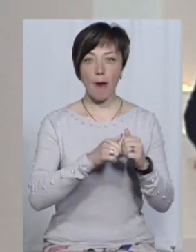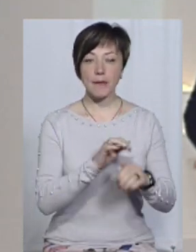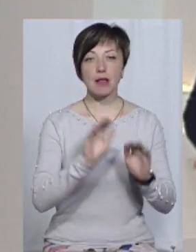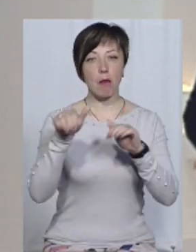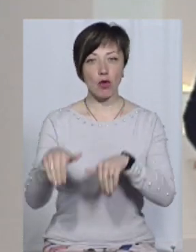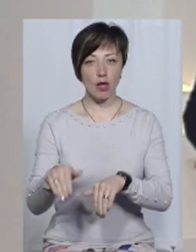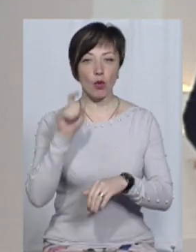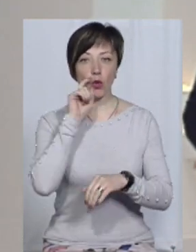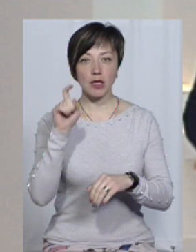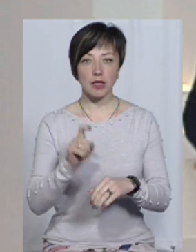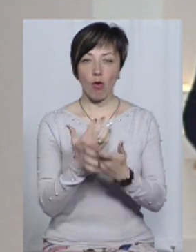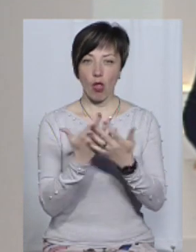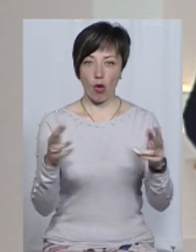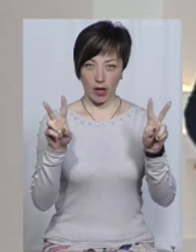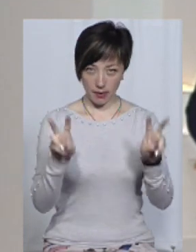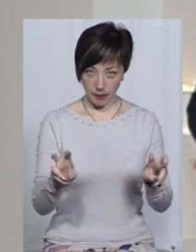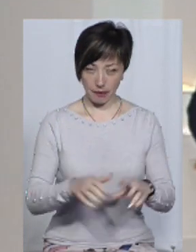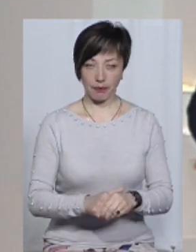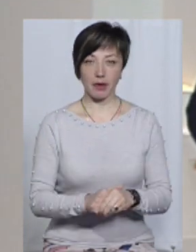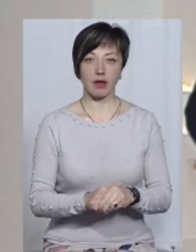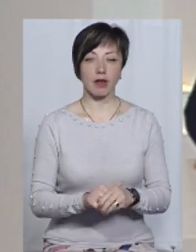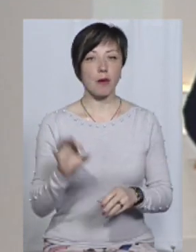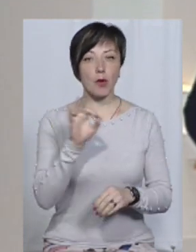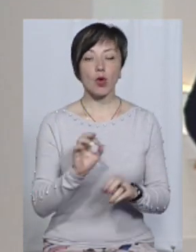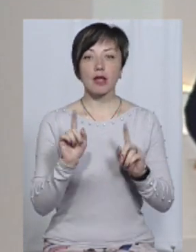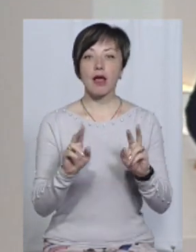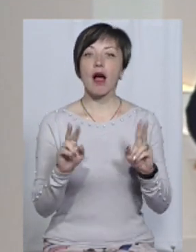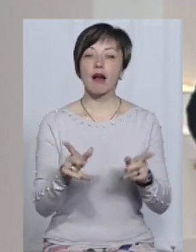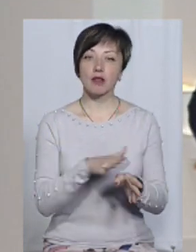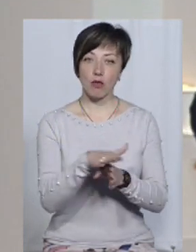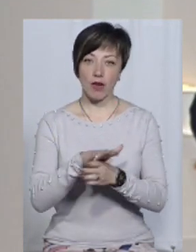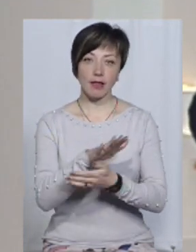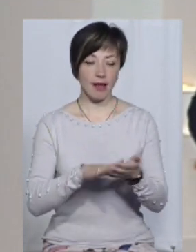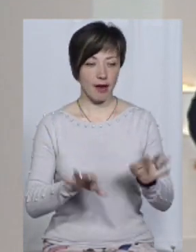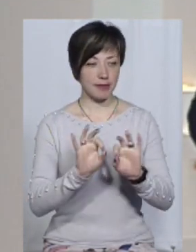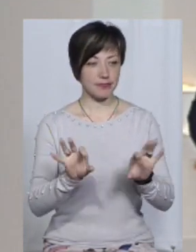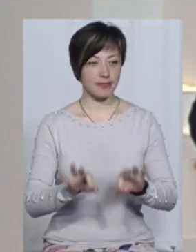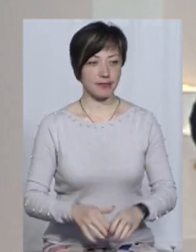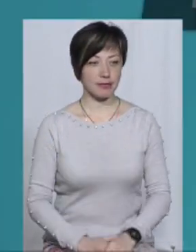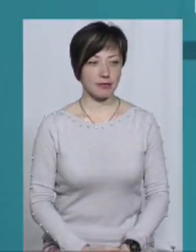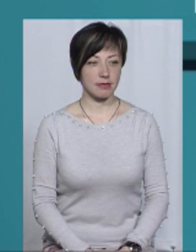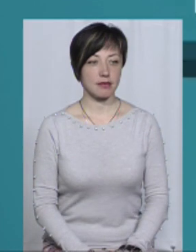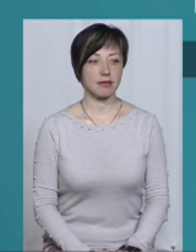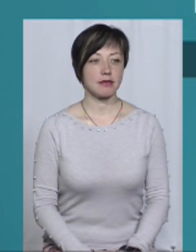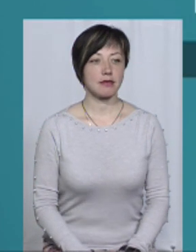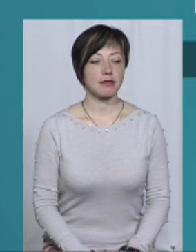на Поділлі – український колорит». Про те, як це відбувалося, далі у сюжеті.